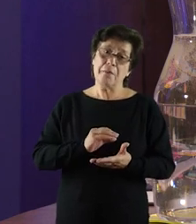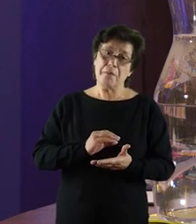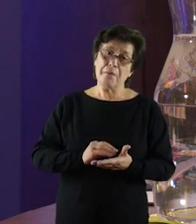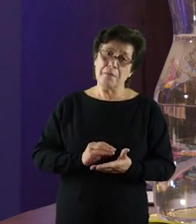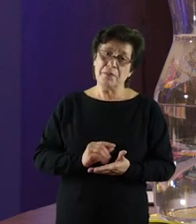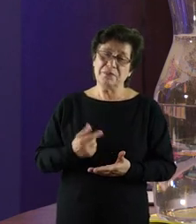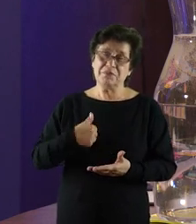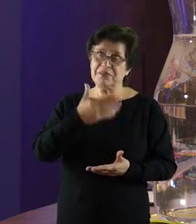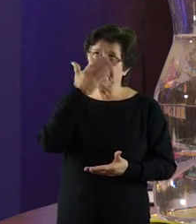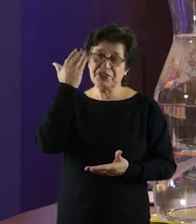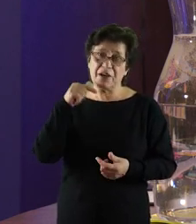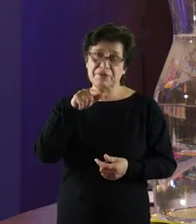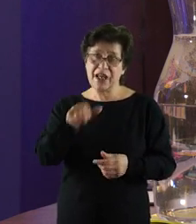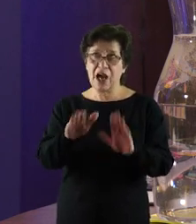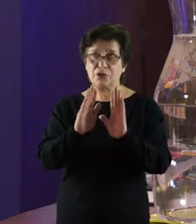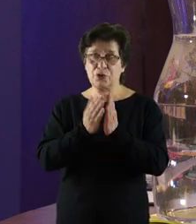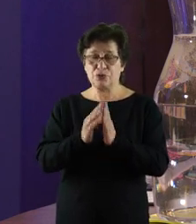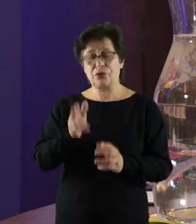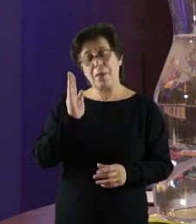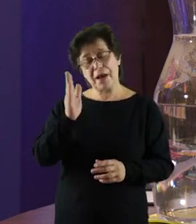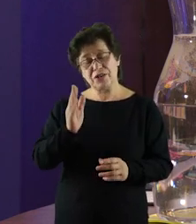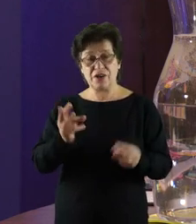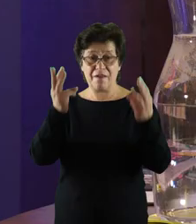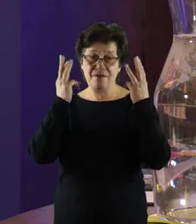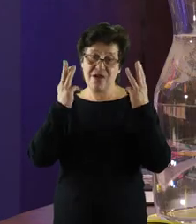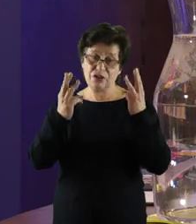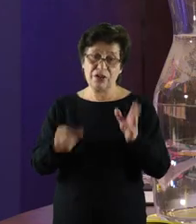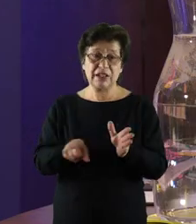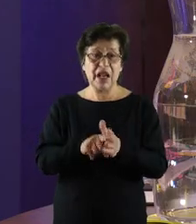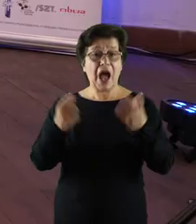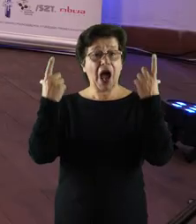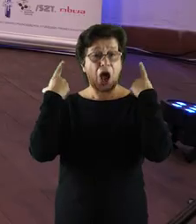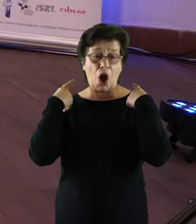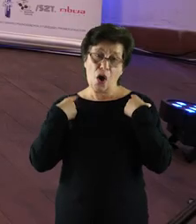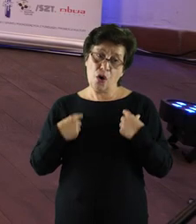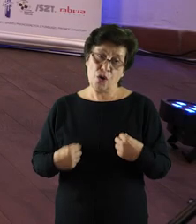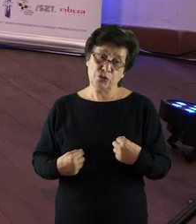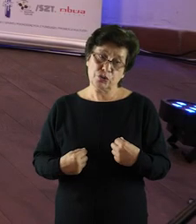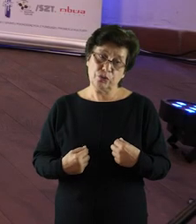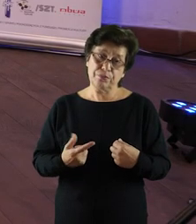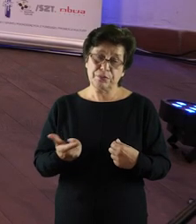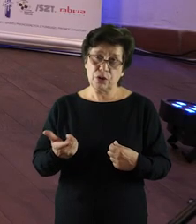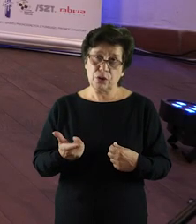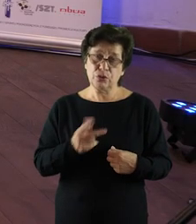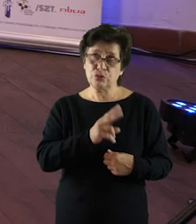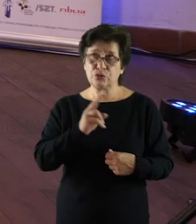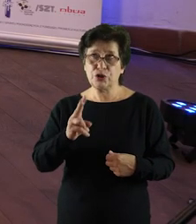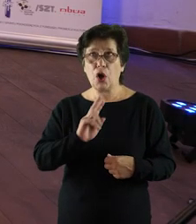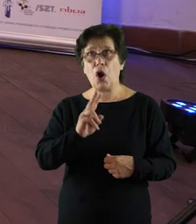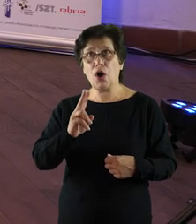półkach, bibliotekach, że będzie ważna dla osób, które każdego dnia kogoś ważnego i bliskiego tracą.